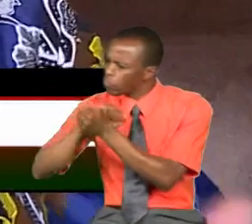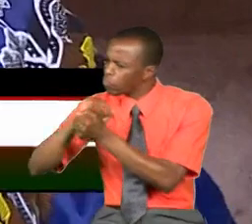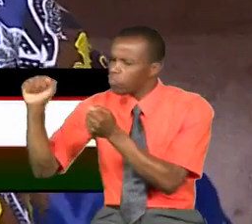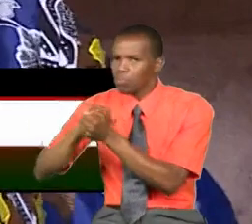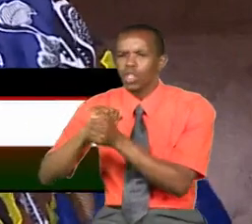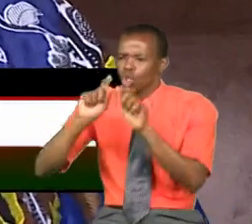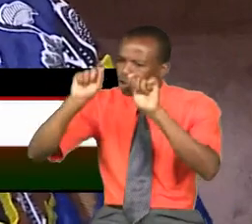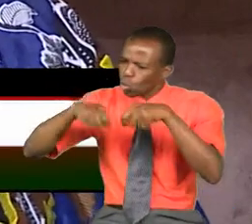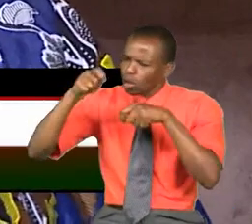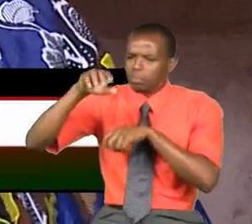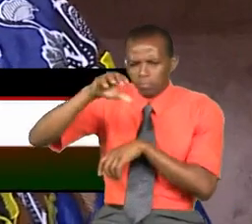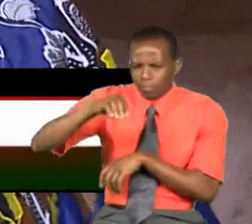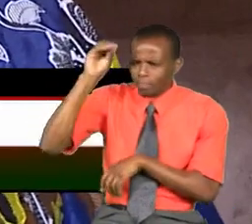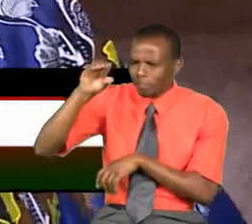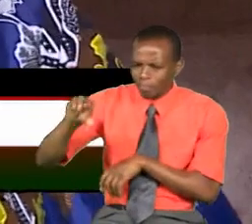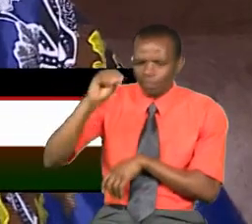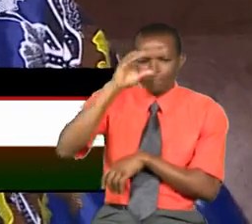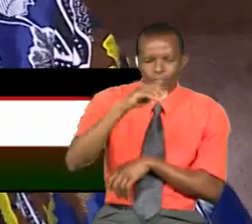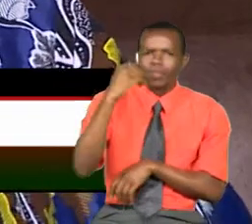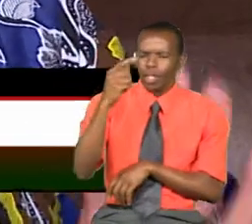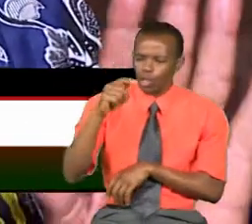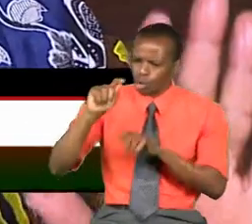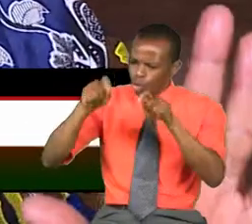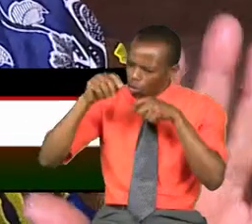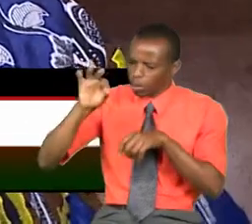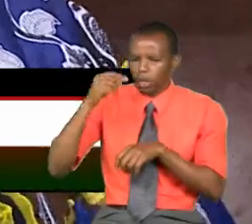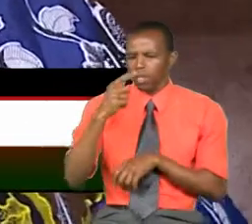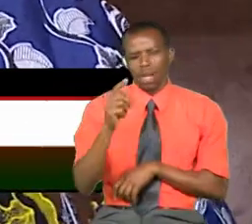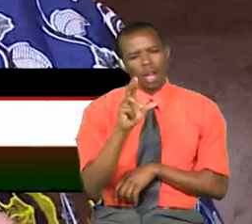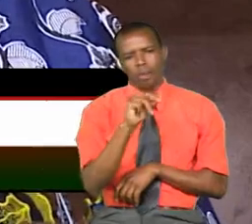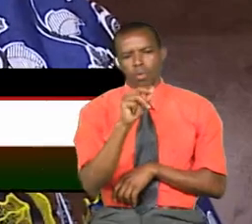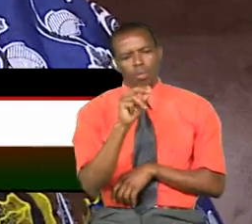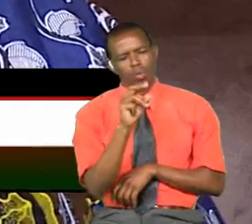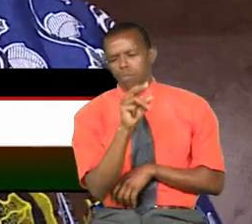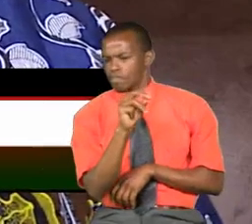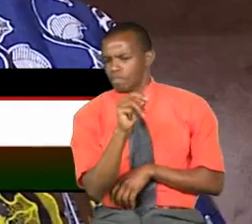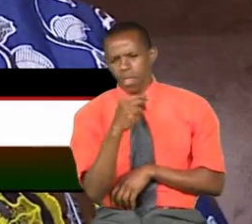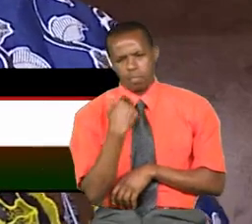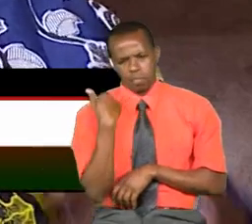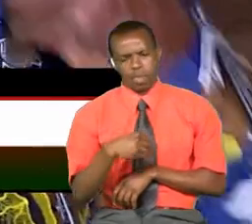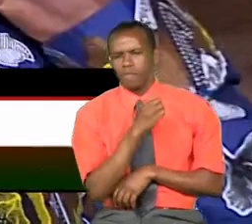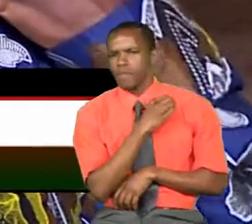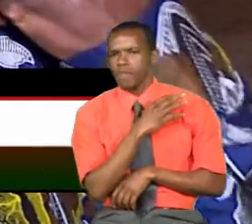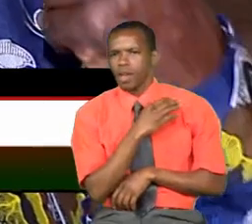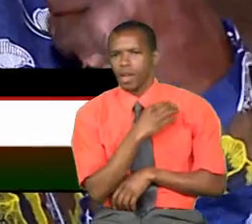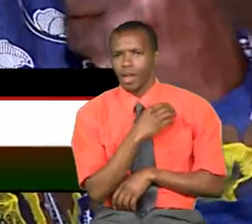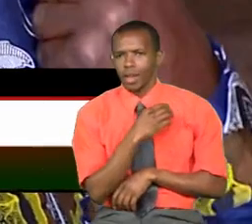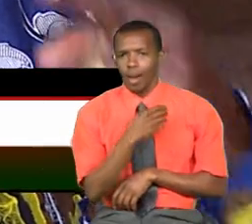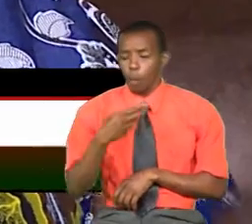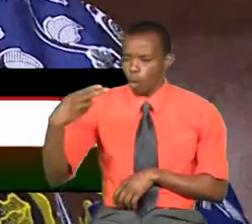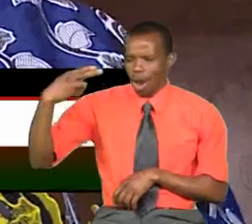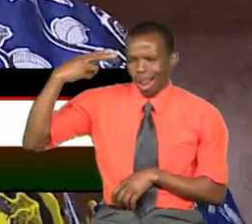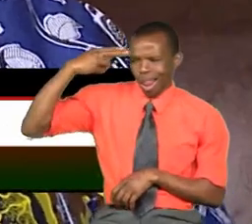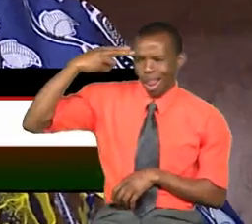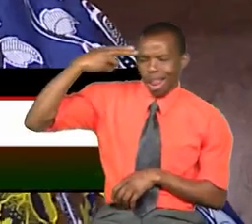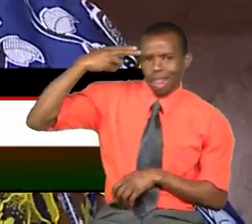wakachukua viatu, wakaniambia chukua kiatu. Naambia pana mistaka, sasa hiyo naogopa kabisa bwana, wamenielekezea bunduki